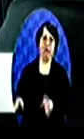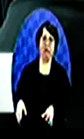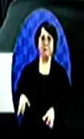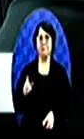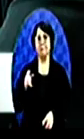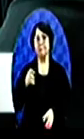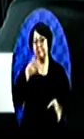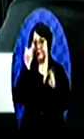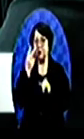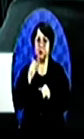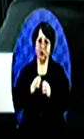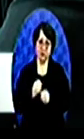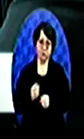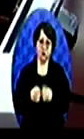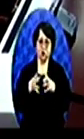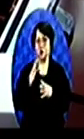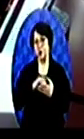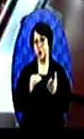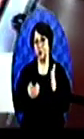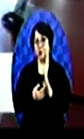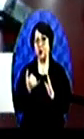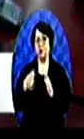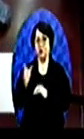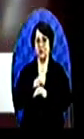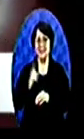бүр хийсэн ажлынхаа төлөвлөгөөг нийслэлийн засаг даргын